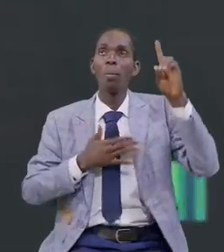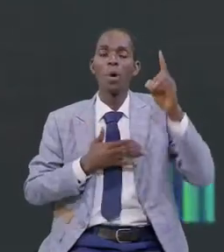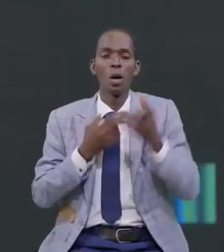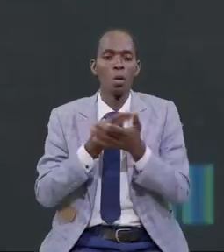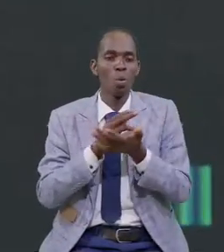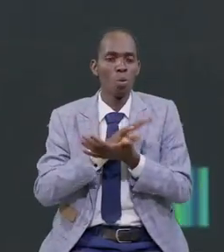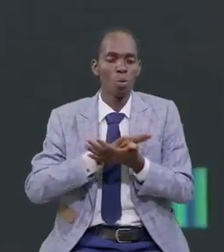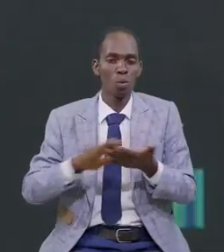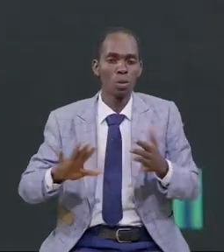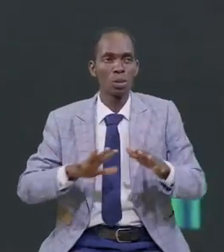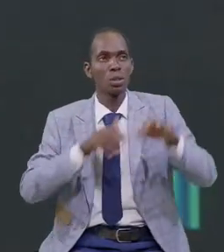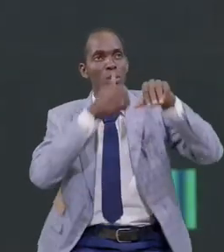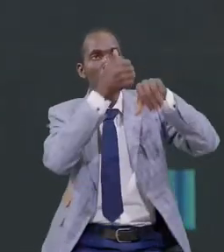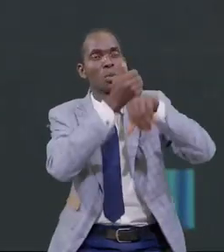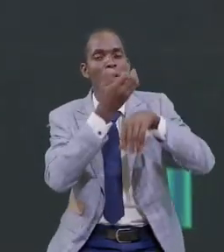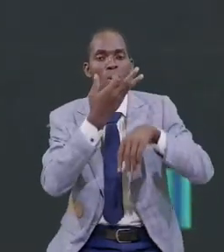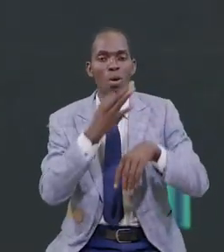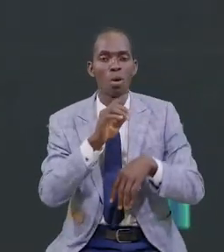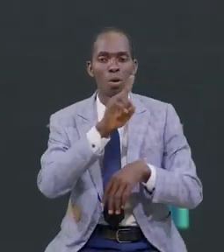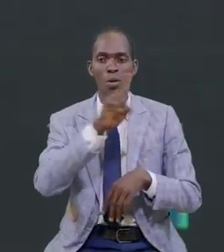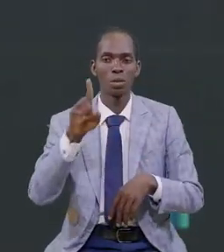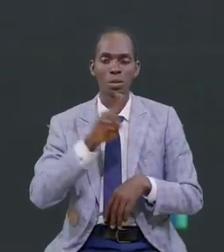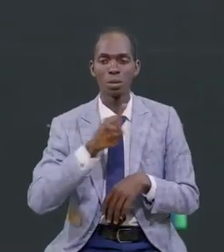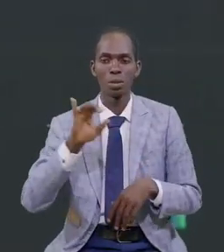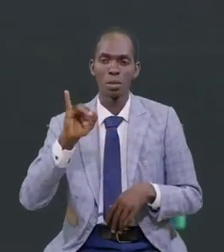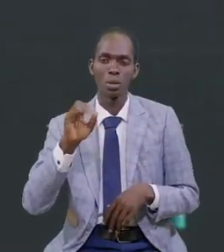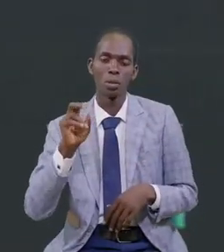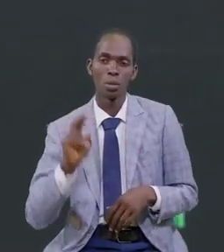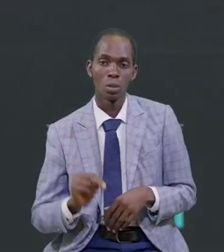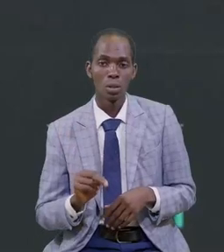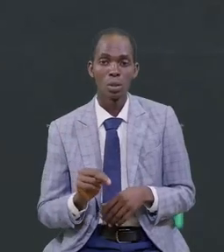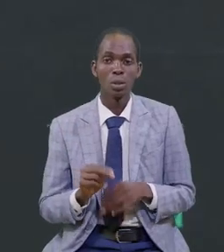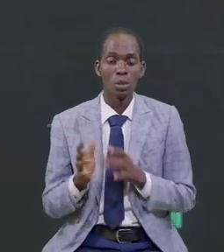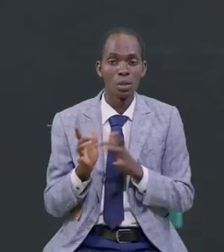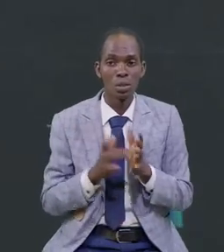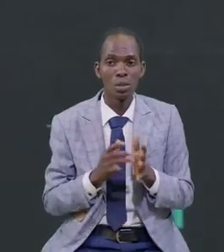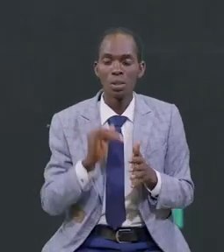sainte de Sion il est le roi établi